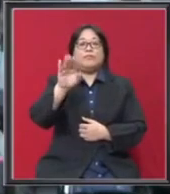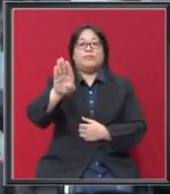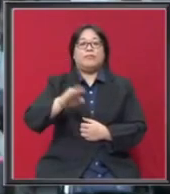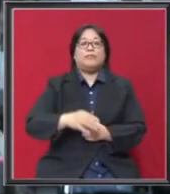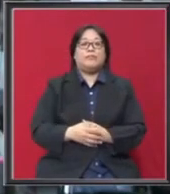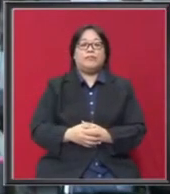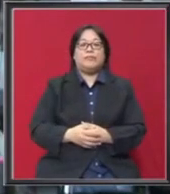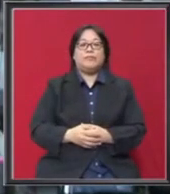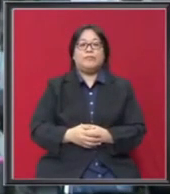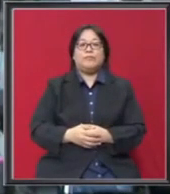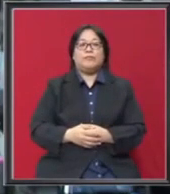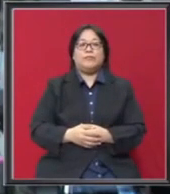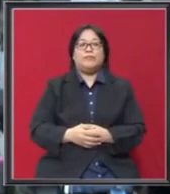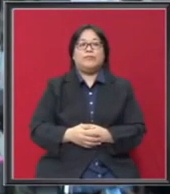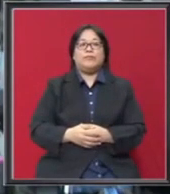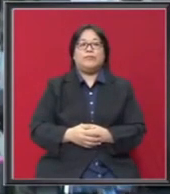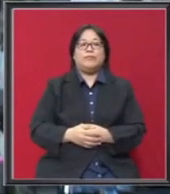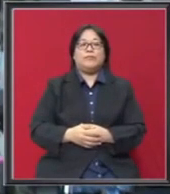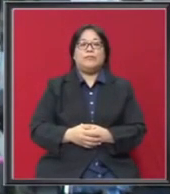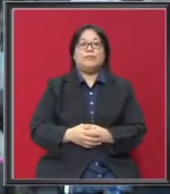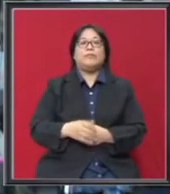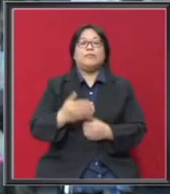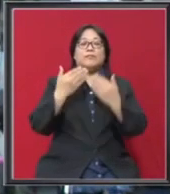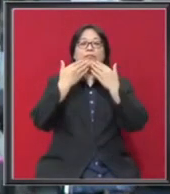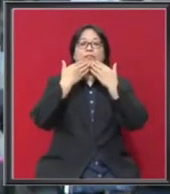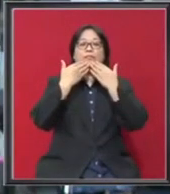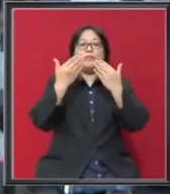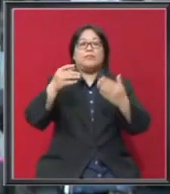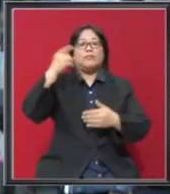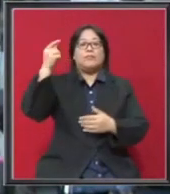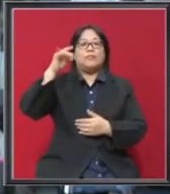kayak mama-mama makasih